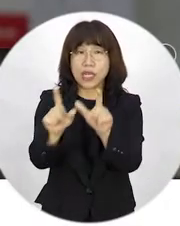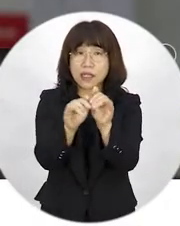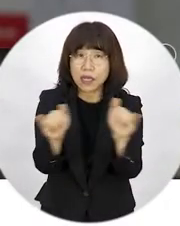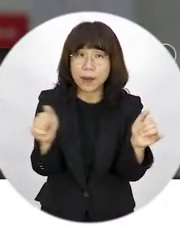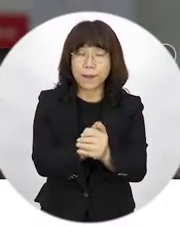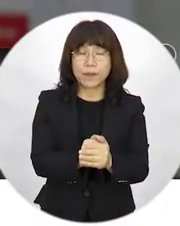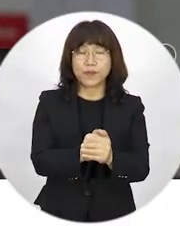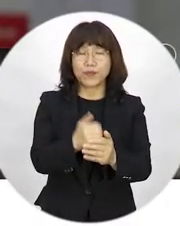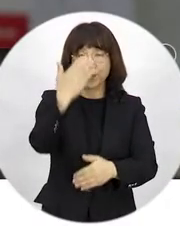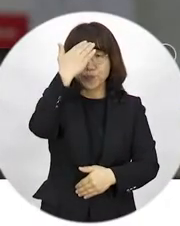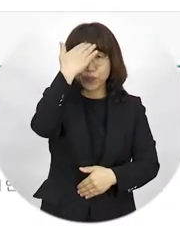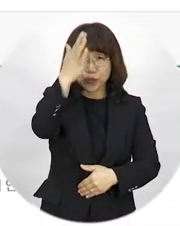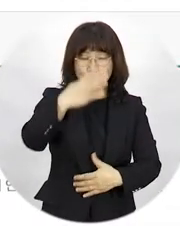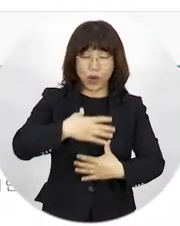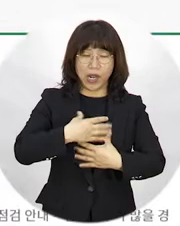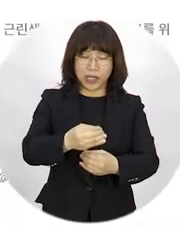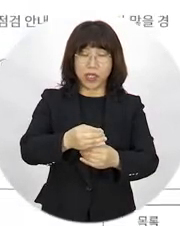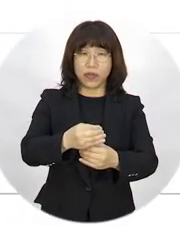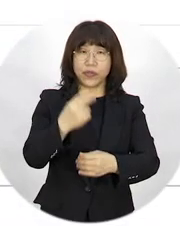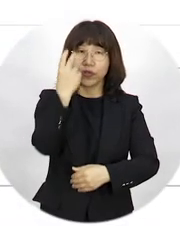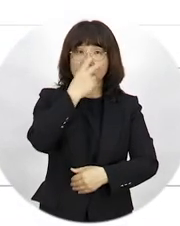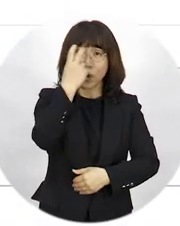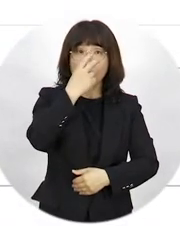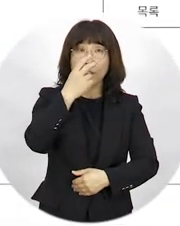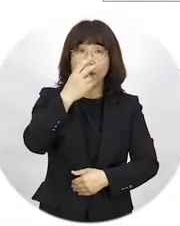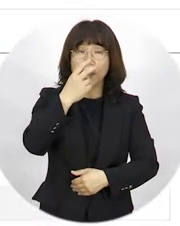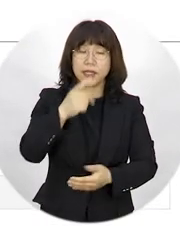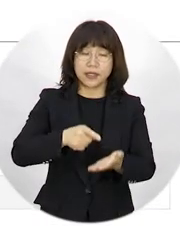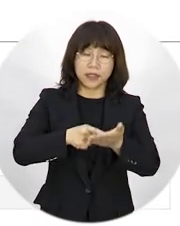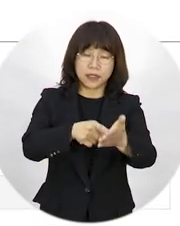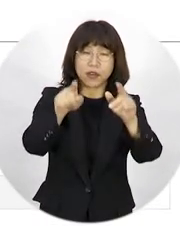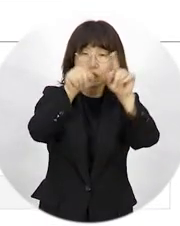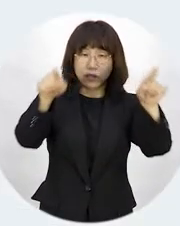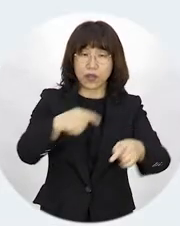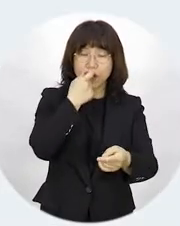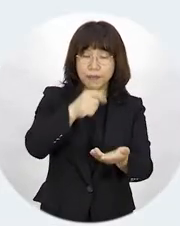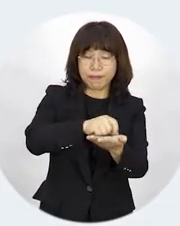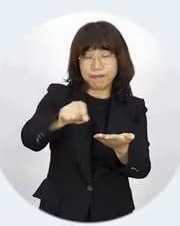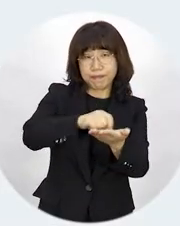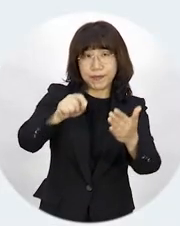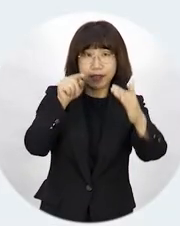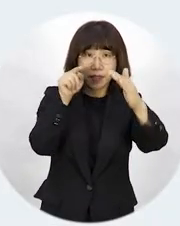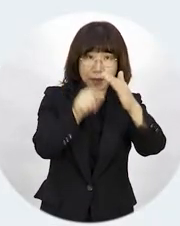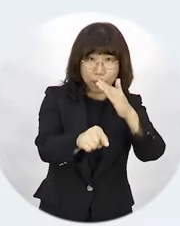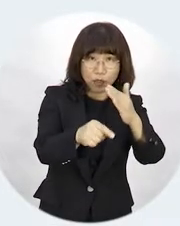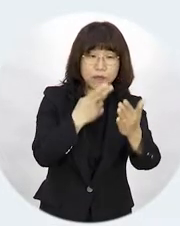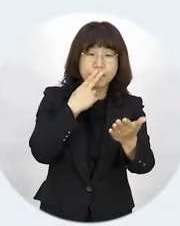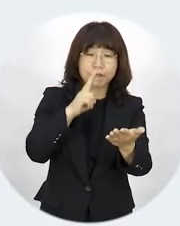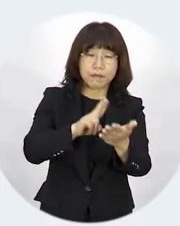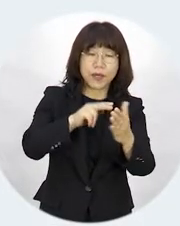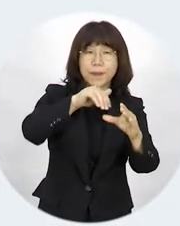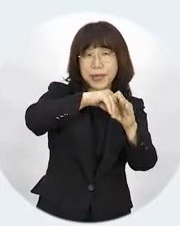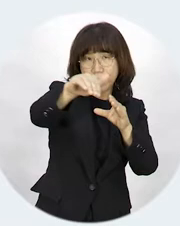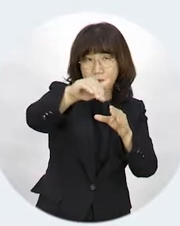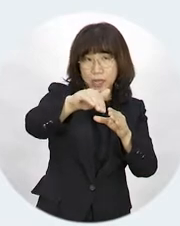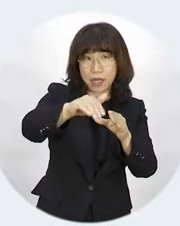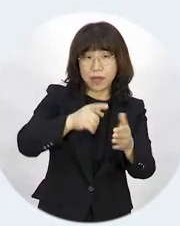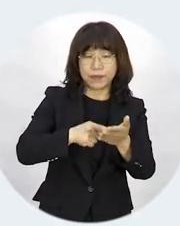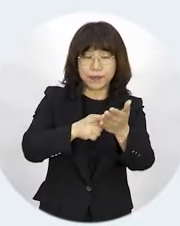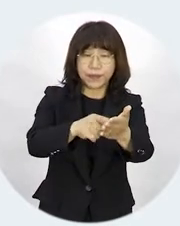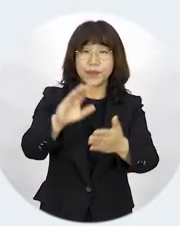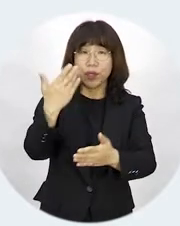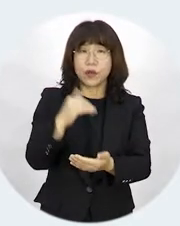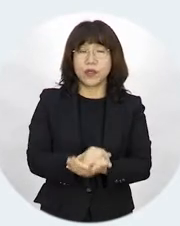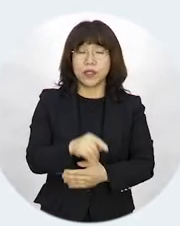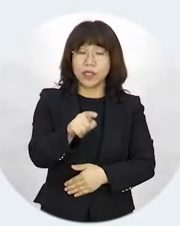공지사항에서 찾아가는 무료 안전점검 게시물에 첨부된 신청서를 작성한 후 방문 또는 이메일로 제출하면